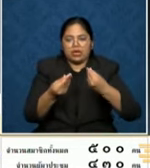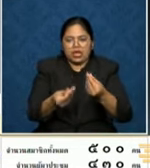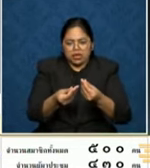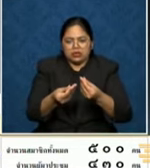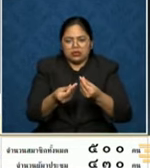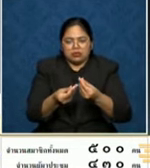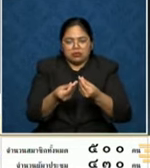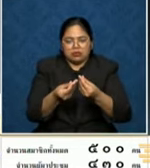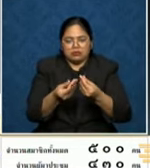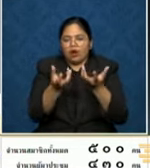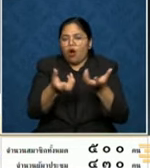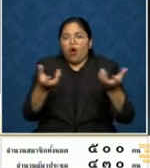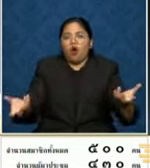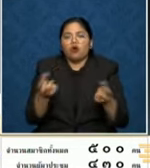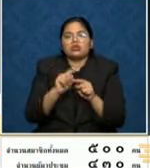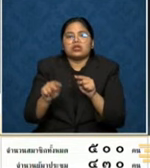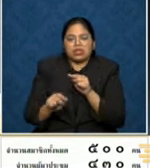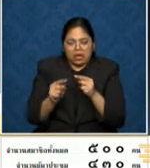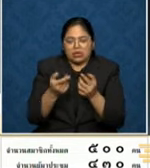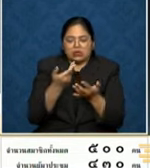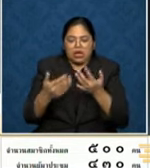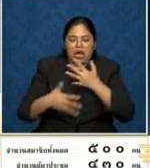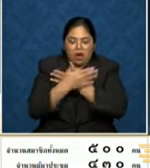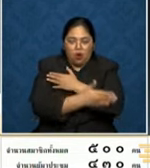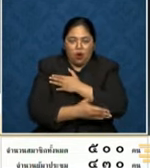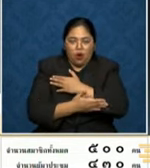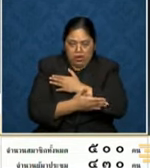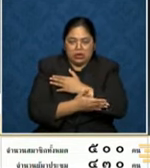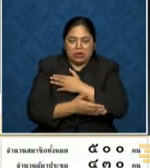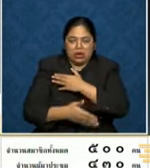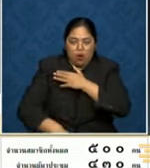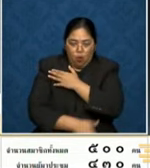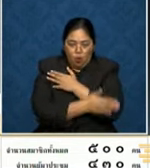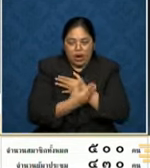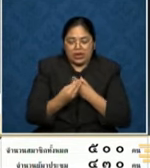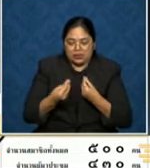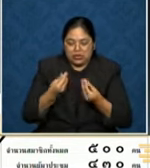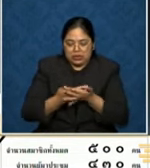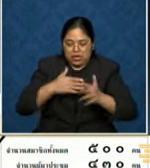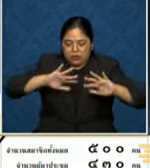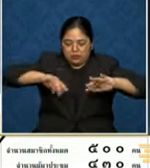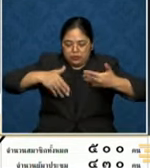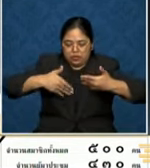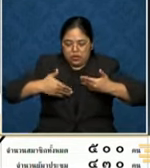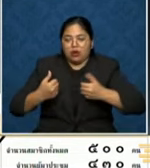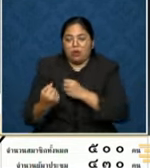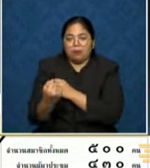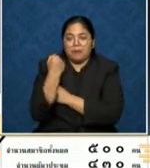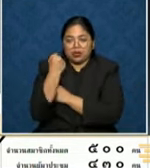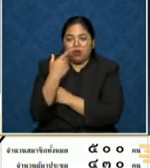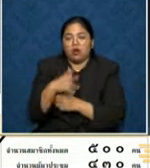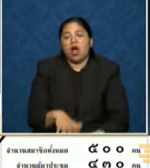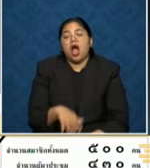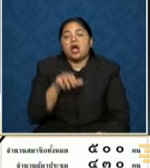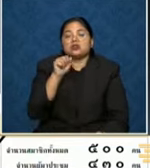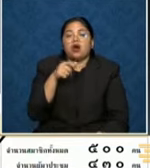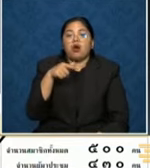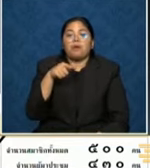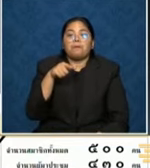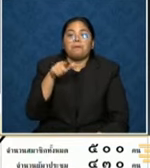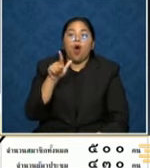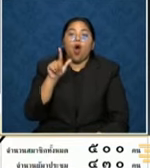พย์สินเพื่อสร้างโอกาสในการมีอาชีพรายได้และความมั่นคงในชีวิตก็คือสปกรโฉนด